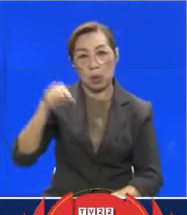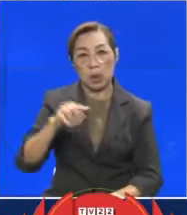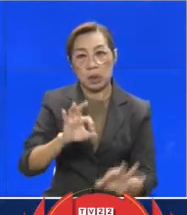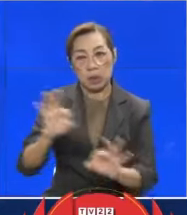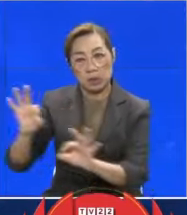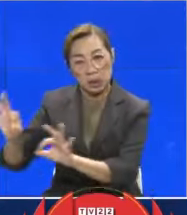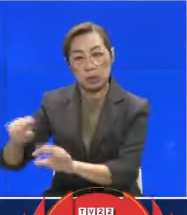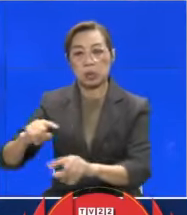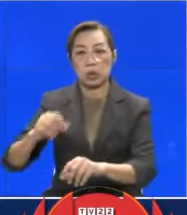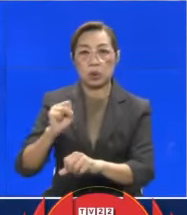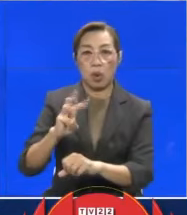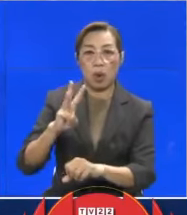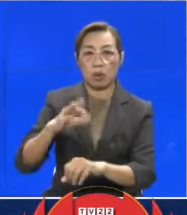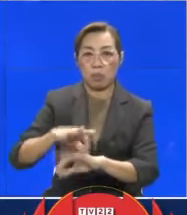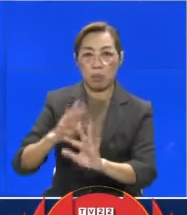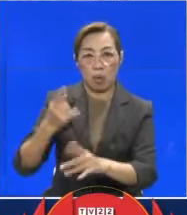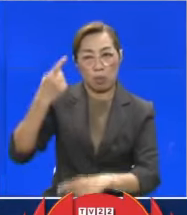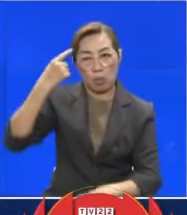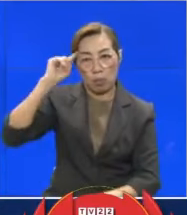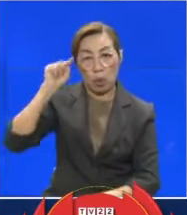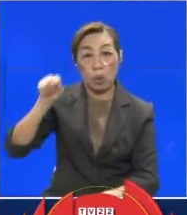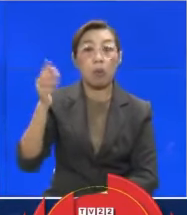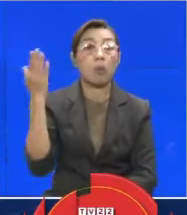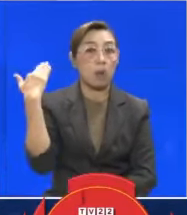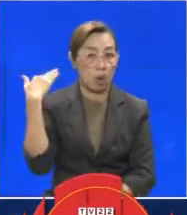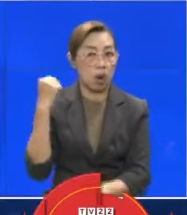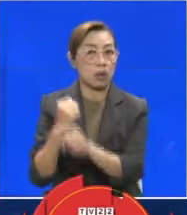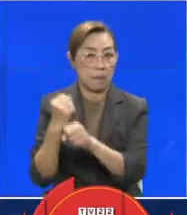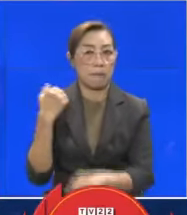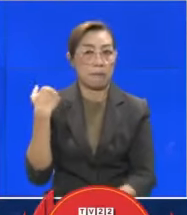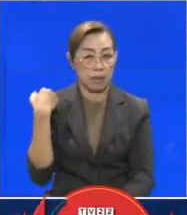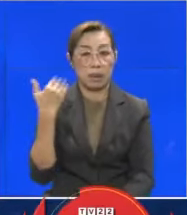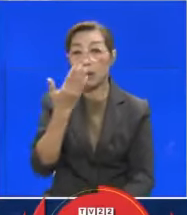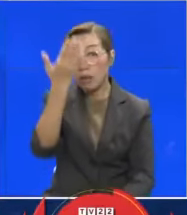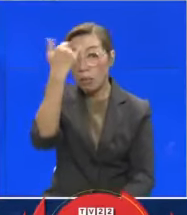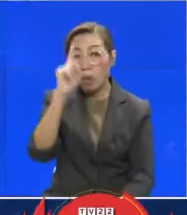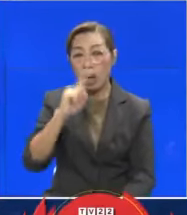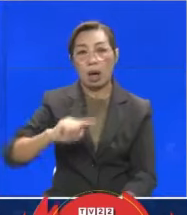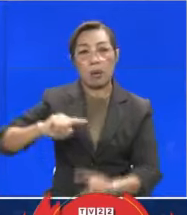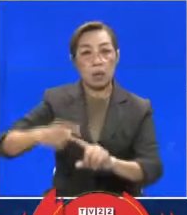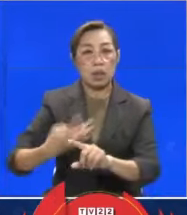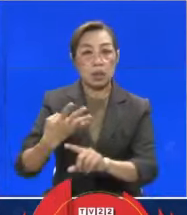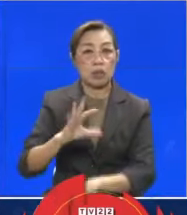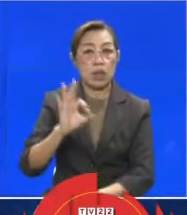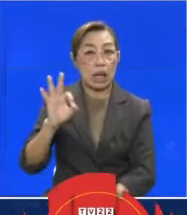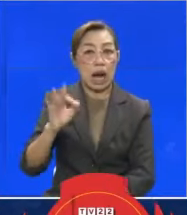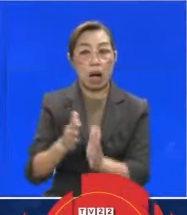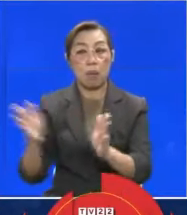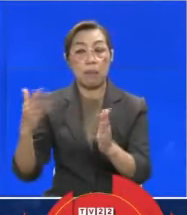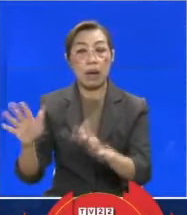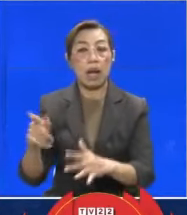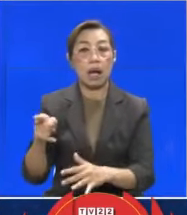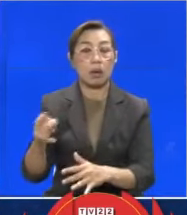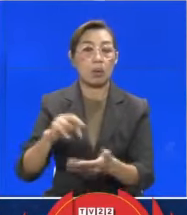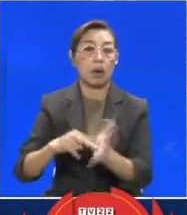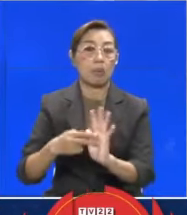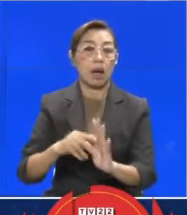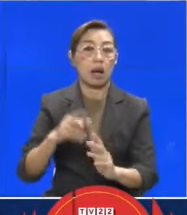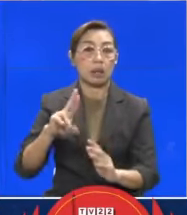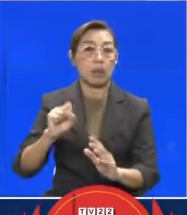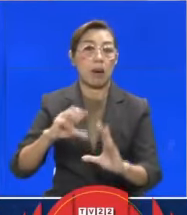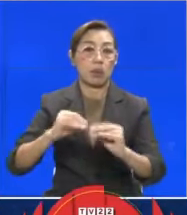เนี่ยหมดวาระหรือเปล่าอันนี้มันเคยทำมาแล้วในอดีตเพราะว่าถ้าเกิดพ้นวันที่9เมษายนนี้ก็ถือว่าปิดสมัย